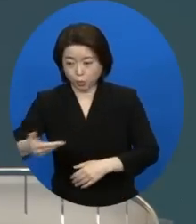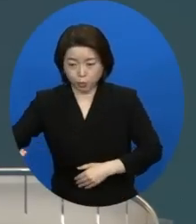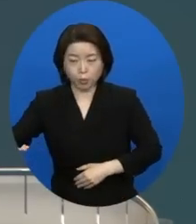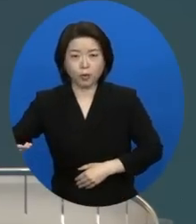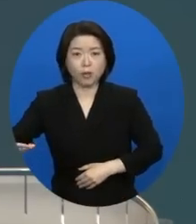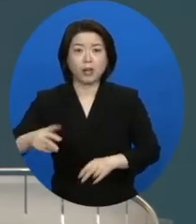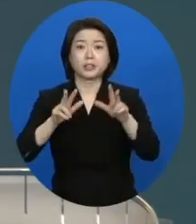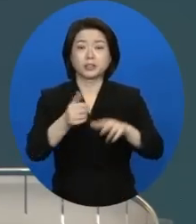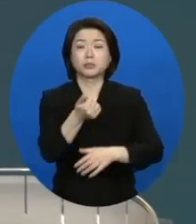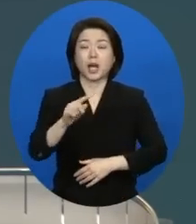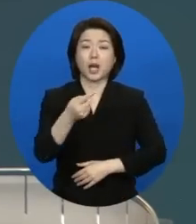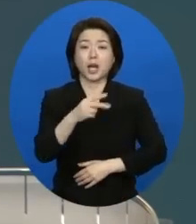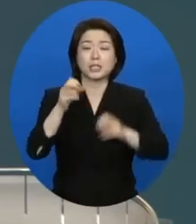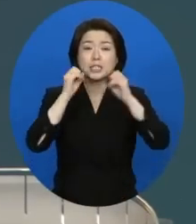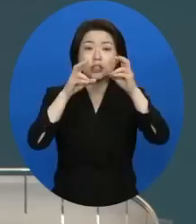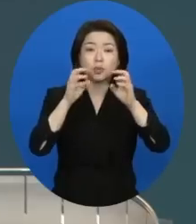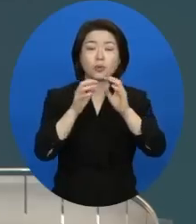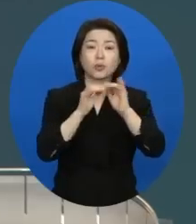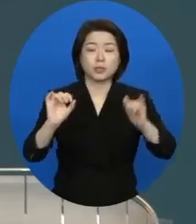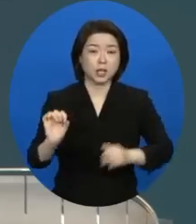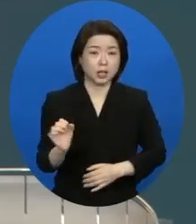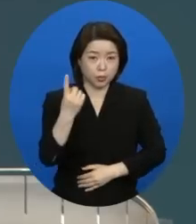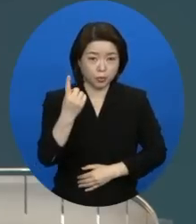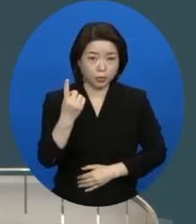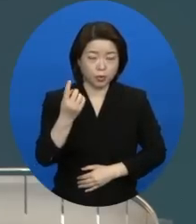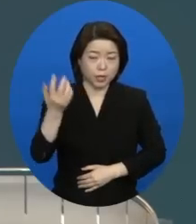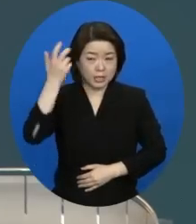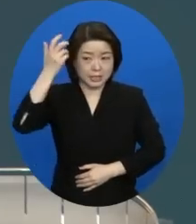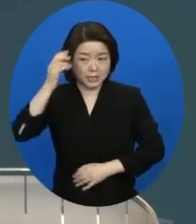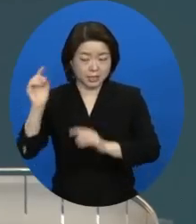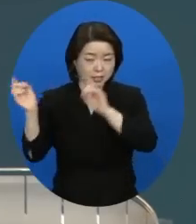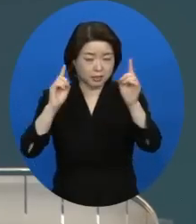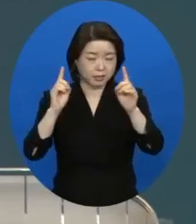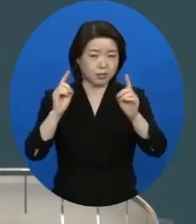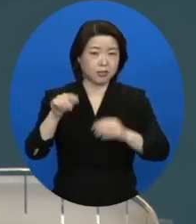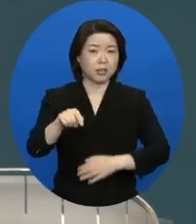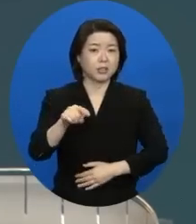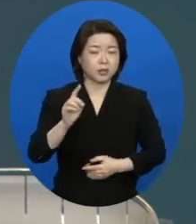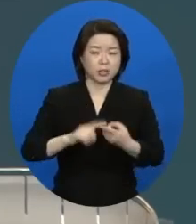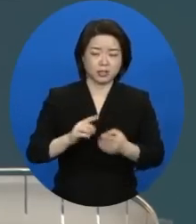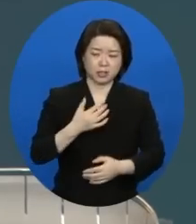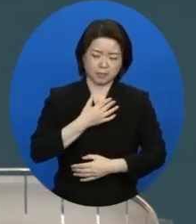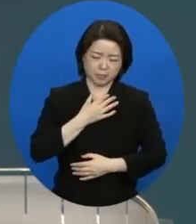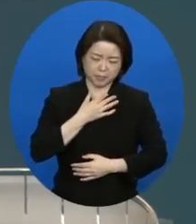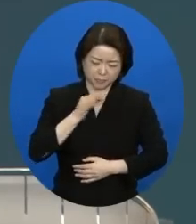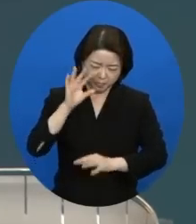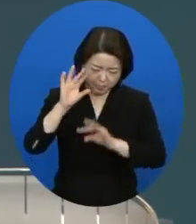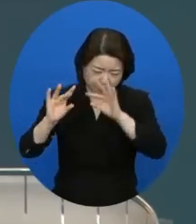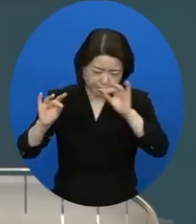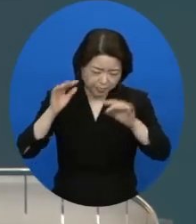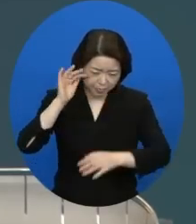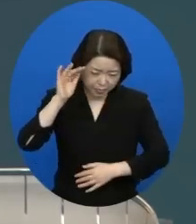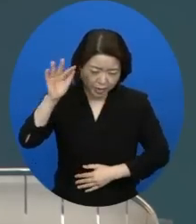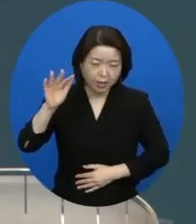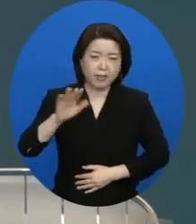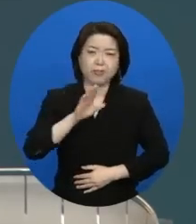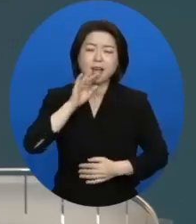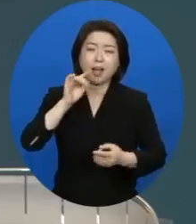하디 선교사로 인한 영적 각성을 우리가 정말 갈망할 정말 당연한 일인지도